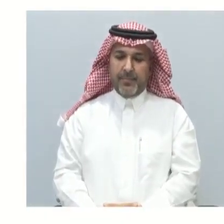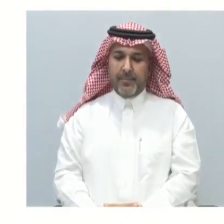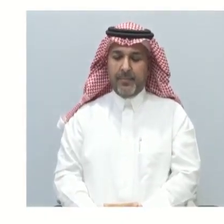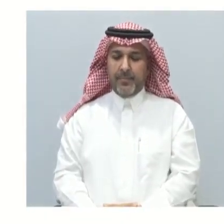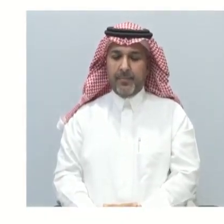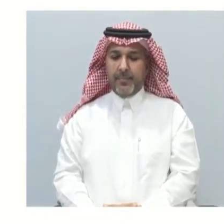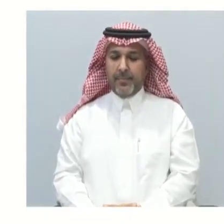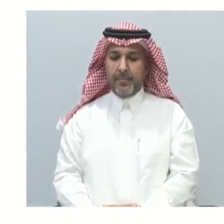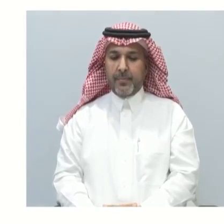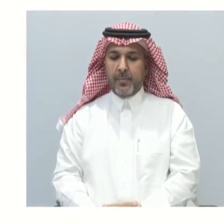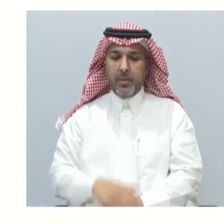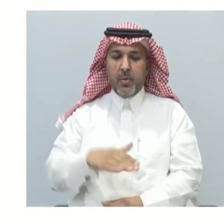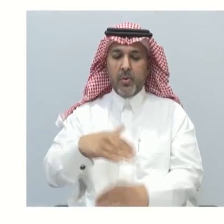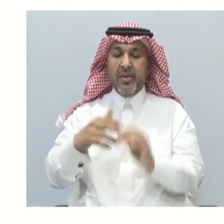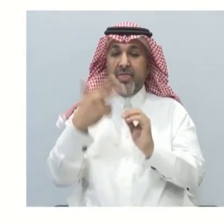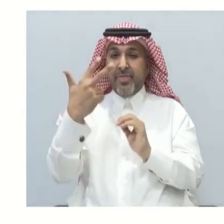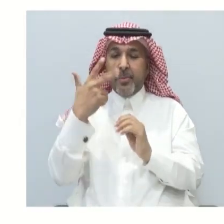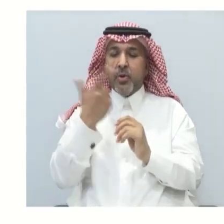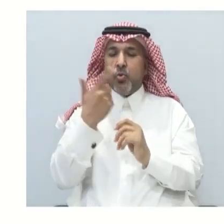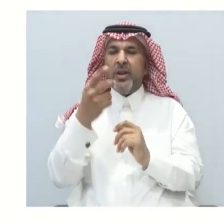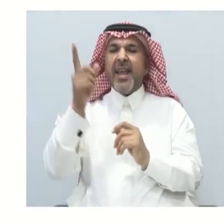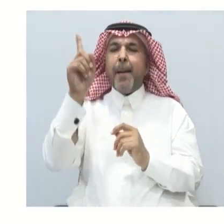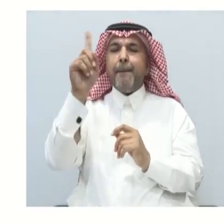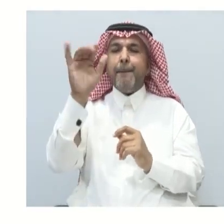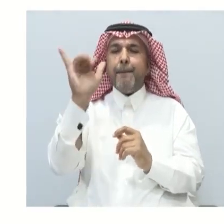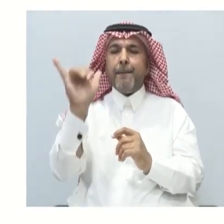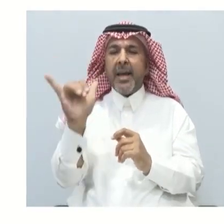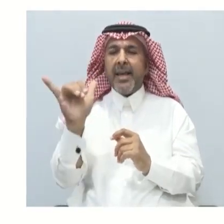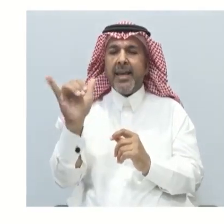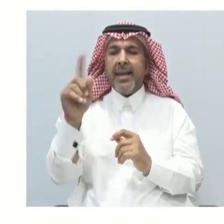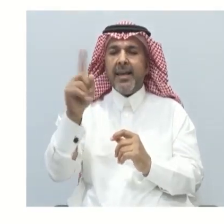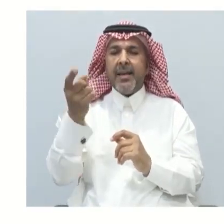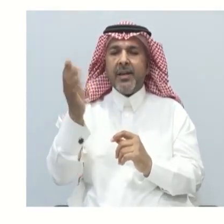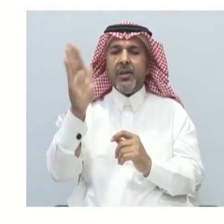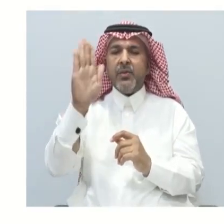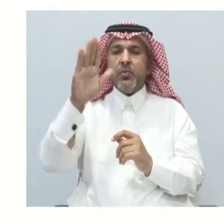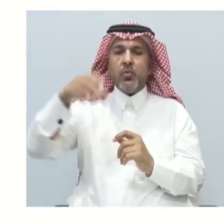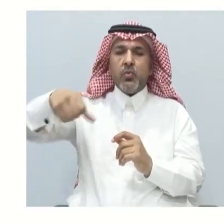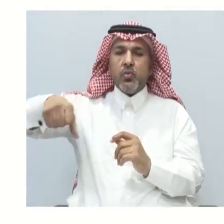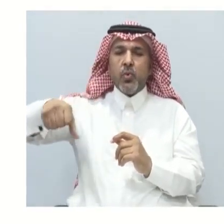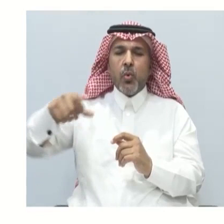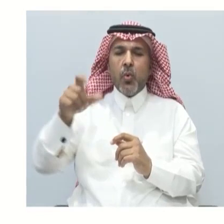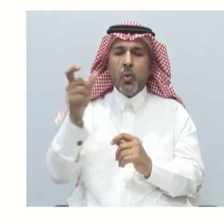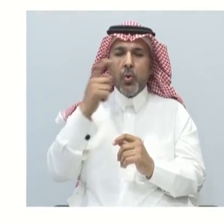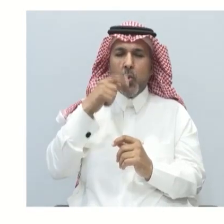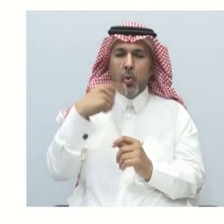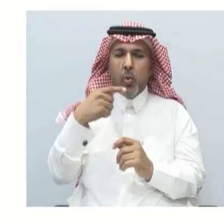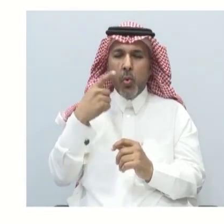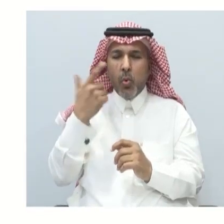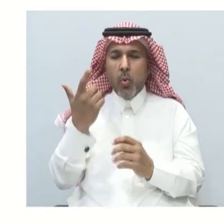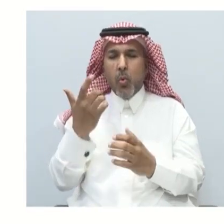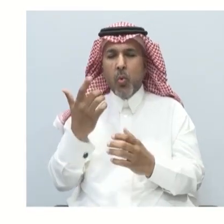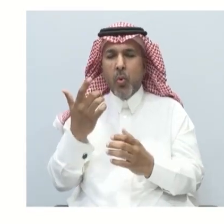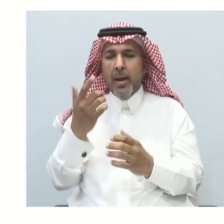يكشف معامل ارتباط بيرسون عن قوه واتجاه العلاقه بين رتب متغيرين هل هي صحيحه دائما ام صحيحه